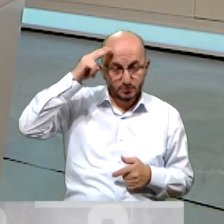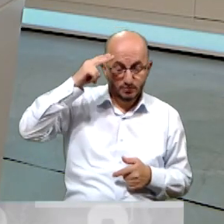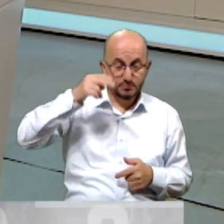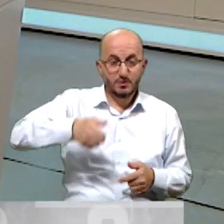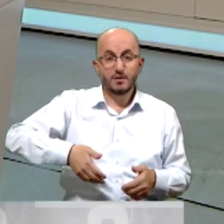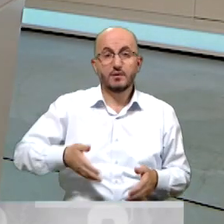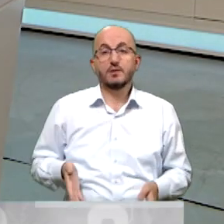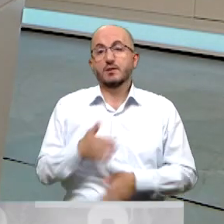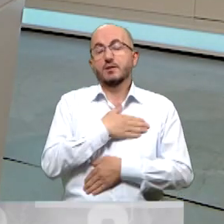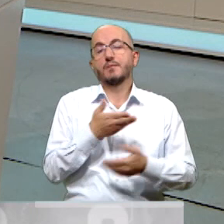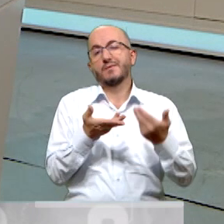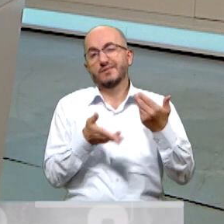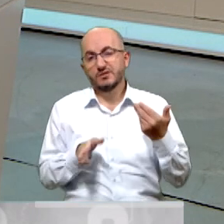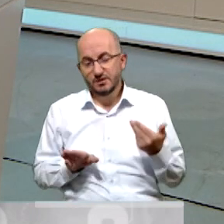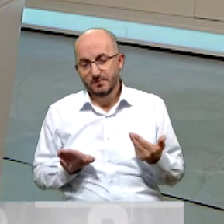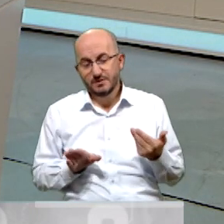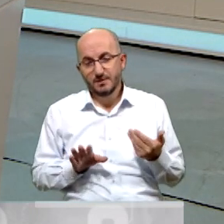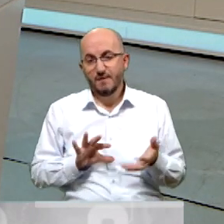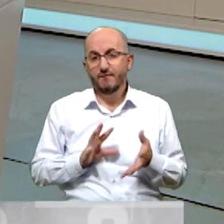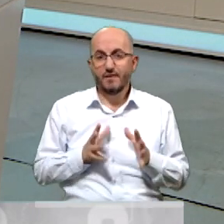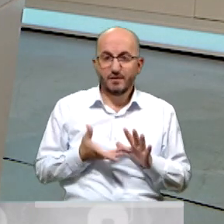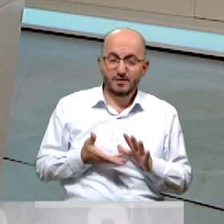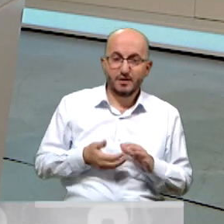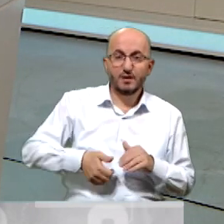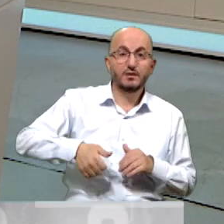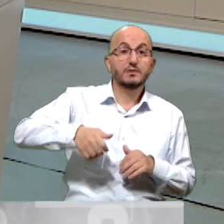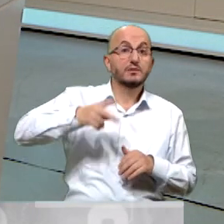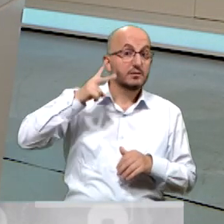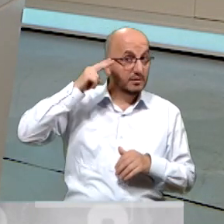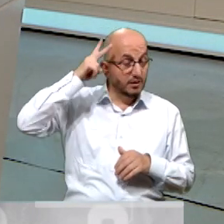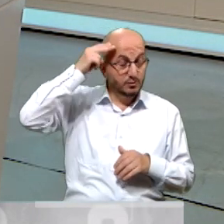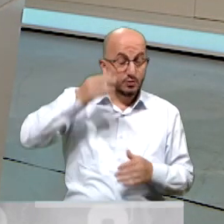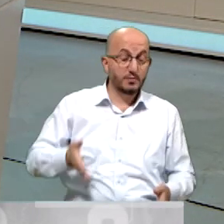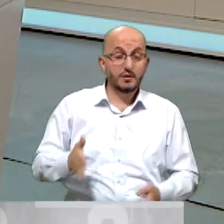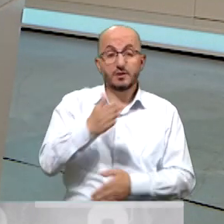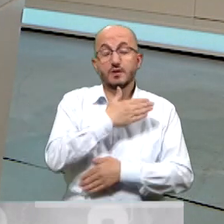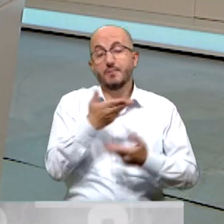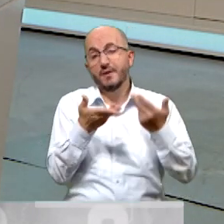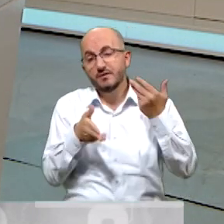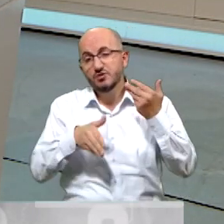ihramdan çıkabilirler veya tıraş olup ihramdan çıkmadan